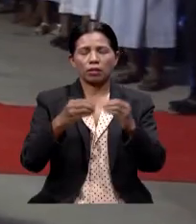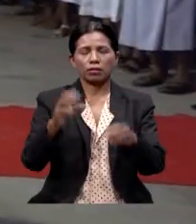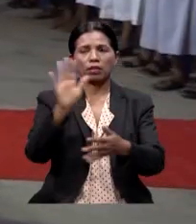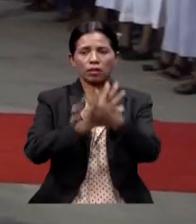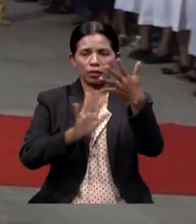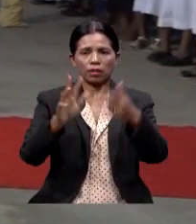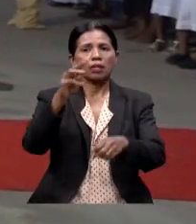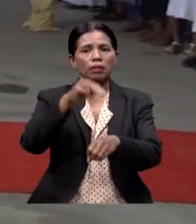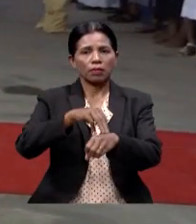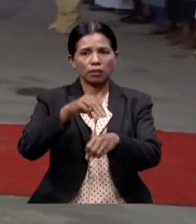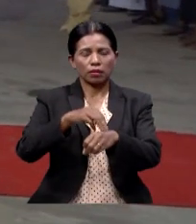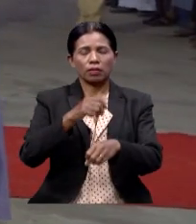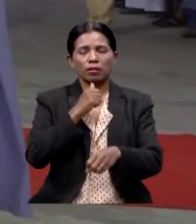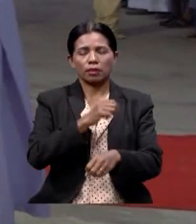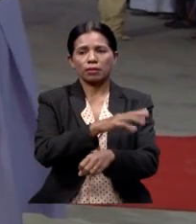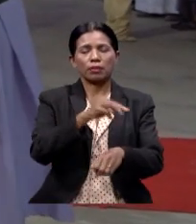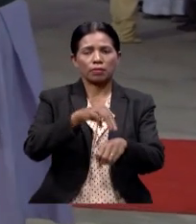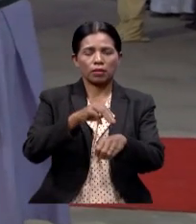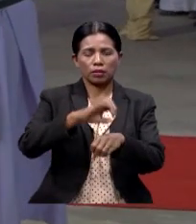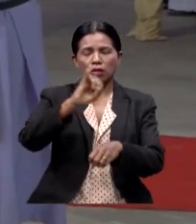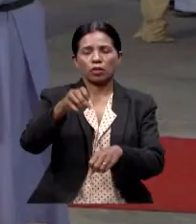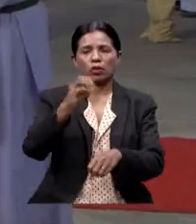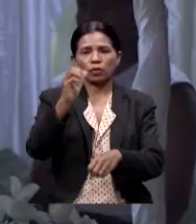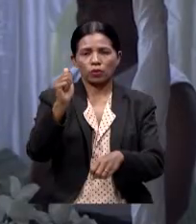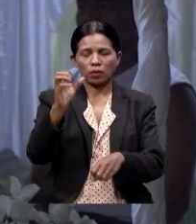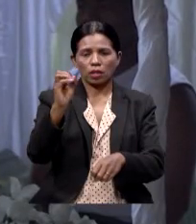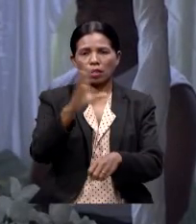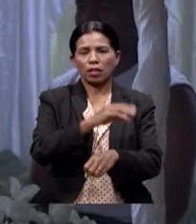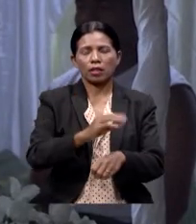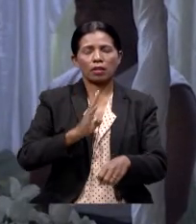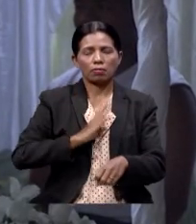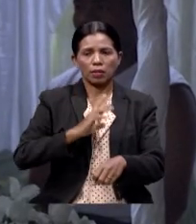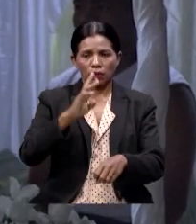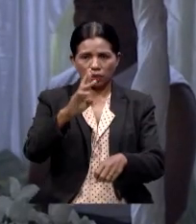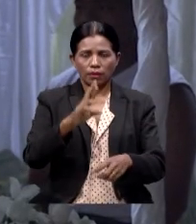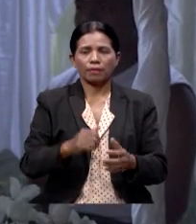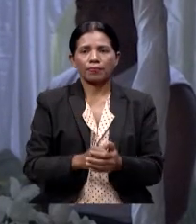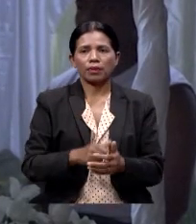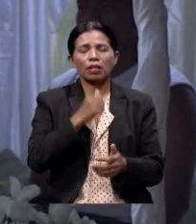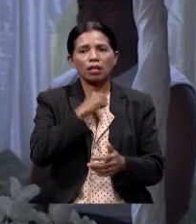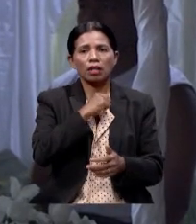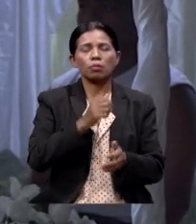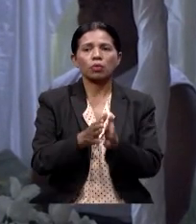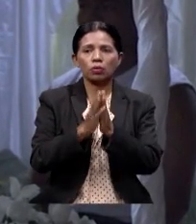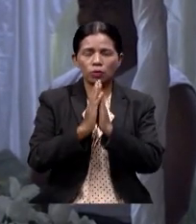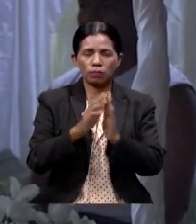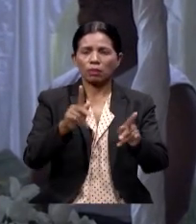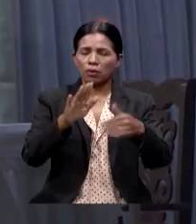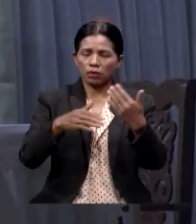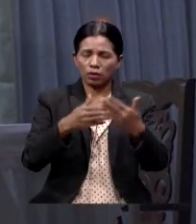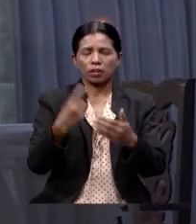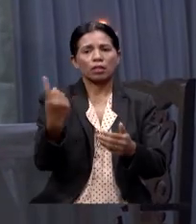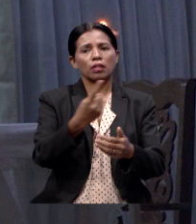celebração missa Padroeiro São João Crisóstomo, Bairro Becora Centro. Padre Husu Basarani Sira tuna fatin larang